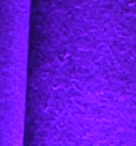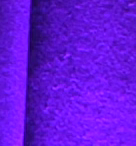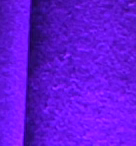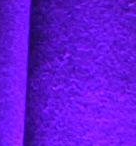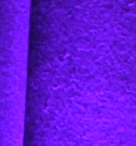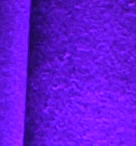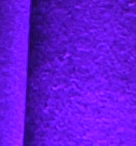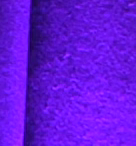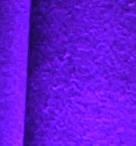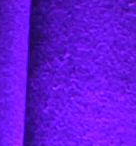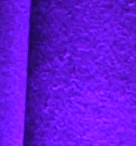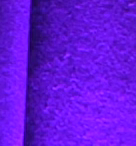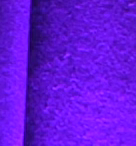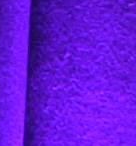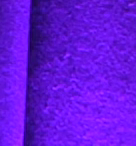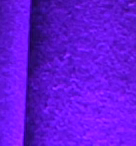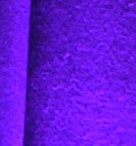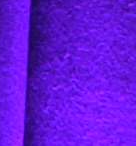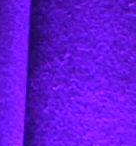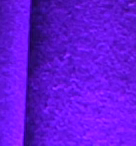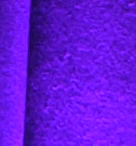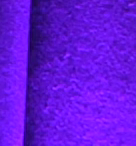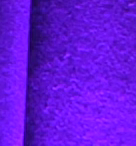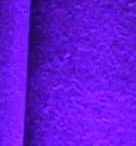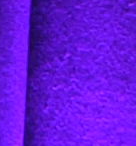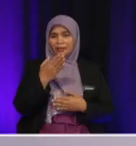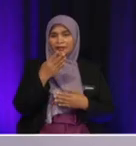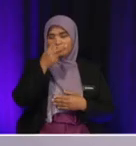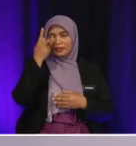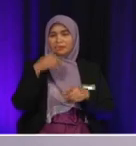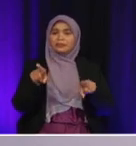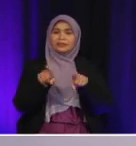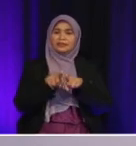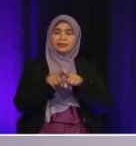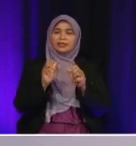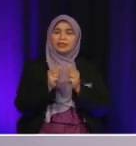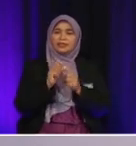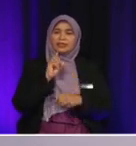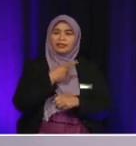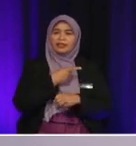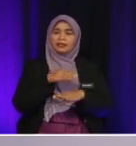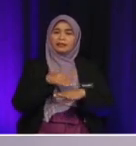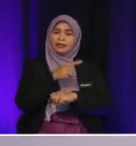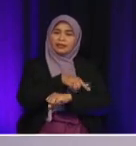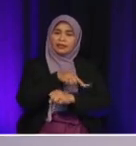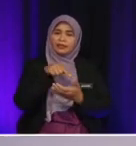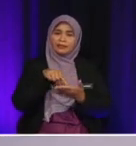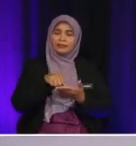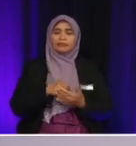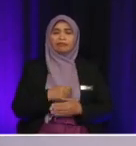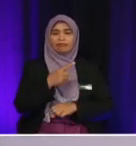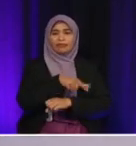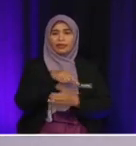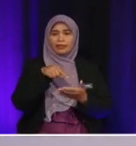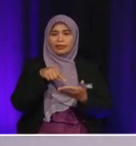Selangor apa khabar Cikgu Baiklah terima kasih Cikgu kerana bersama dengan kita Pada hari ini Baik Cikgu hari ini topik